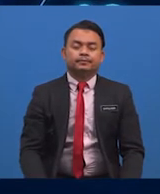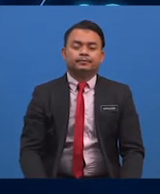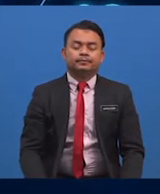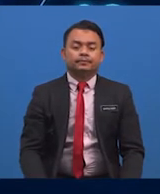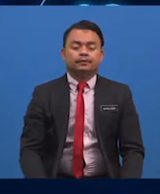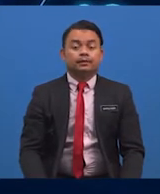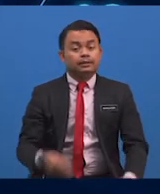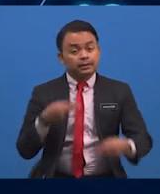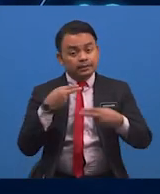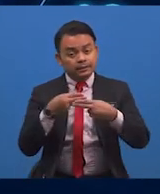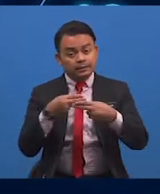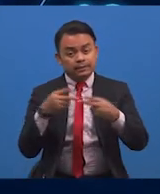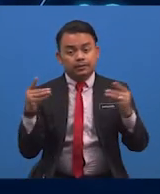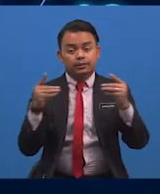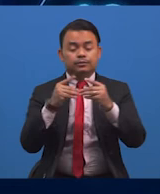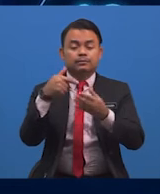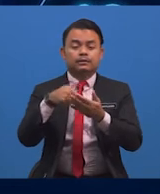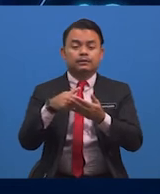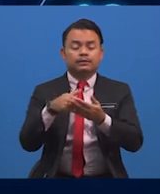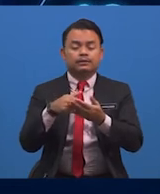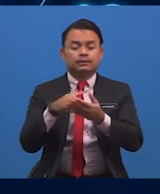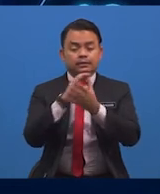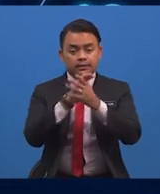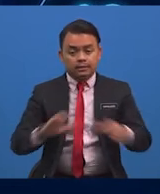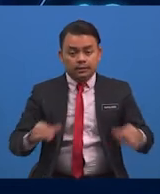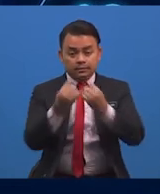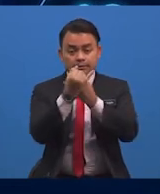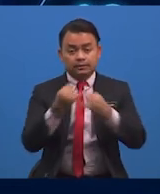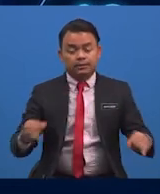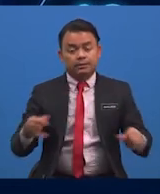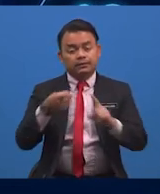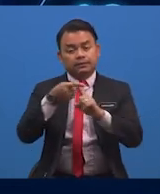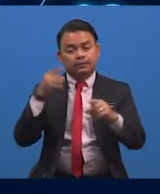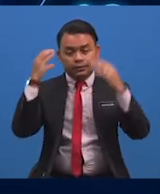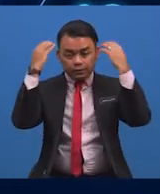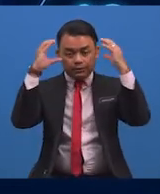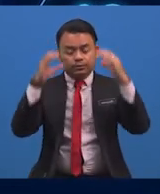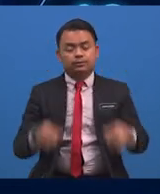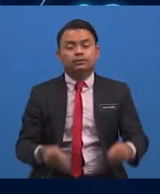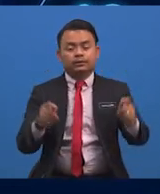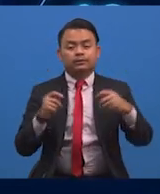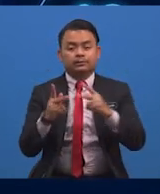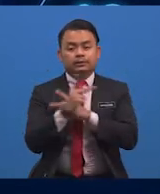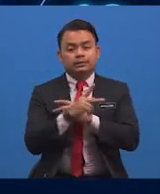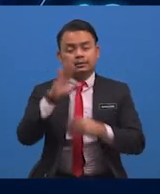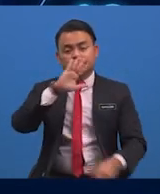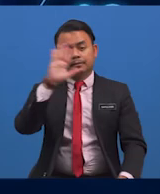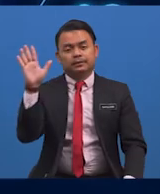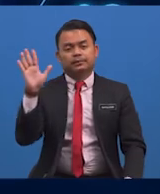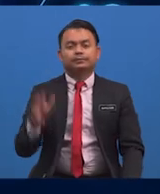Sehingga kita berjumpa lagi, salam sejahtera dari cikgu. Terima kasih dan bye-bye.